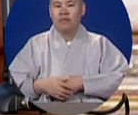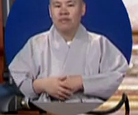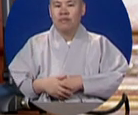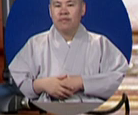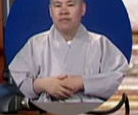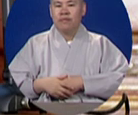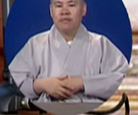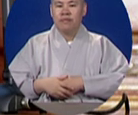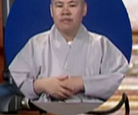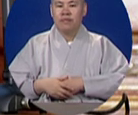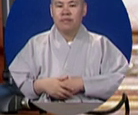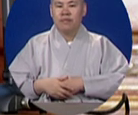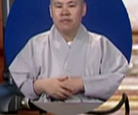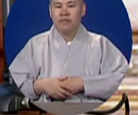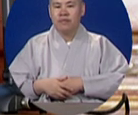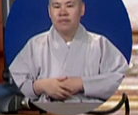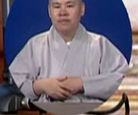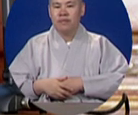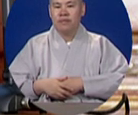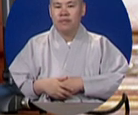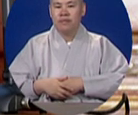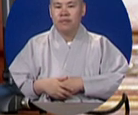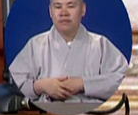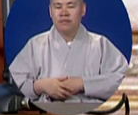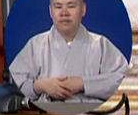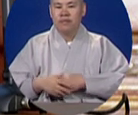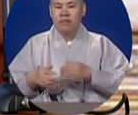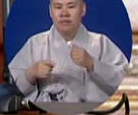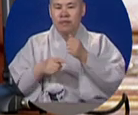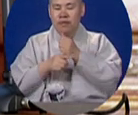수 수라고 하는 것은